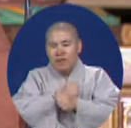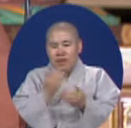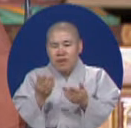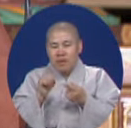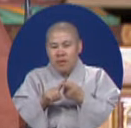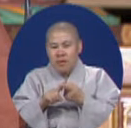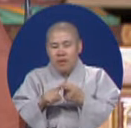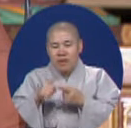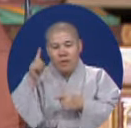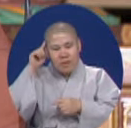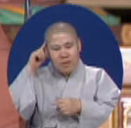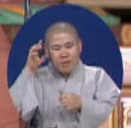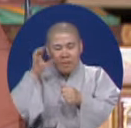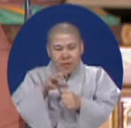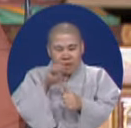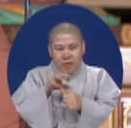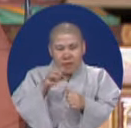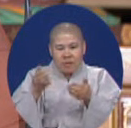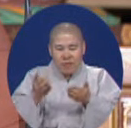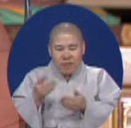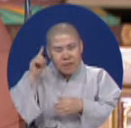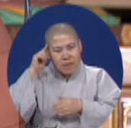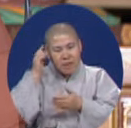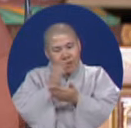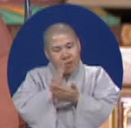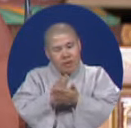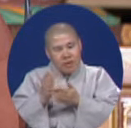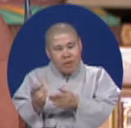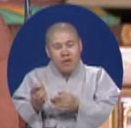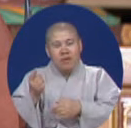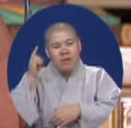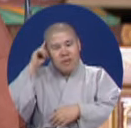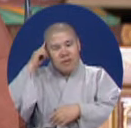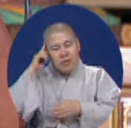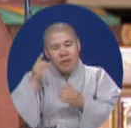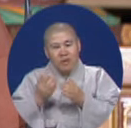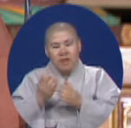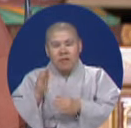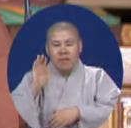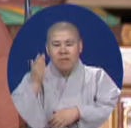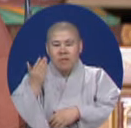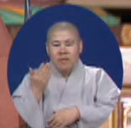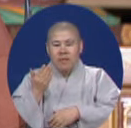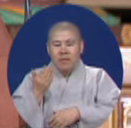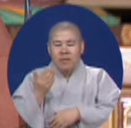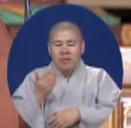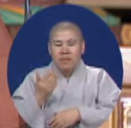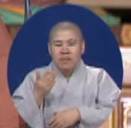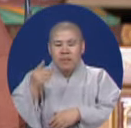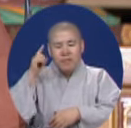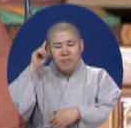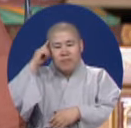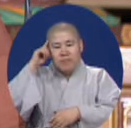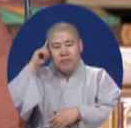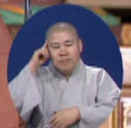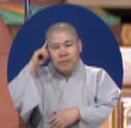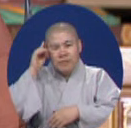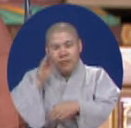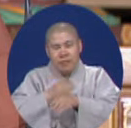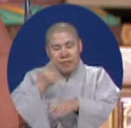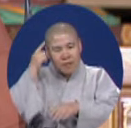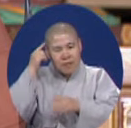어른한테 혼났던 생각 막 일어나요. 이런 망념이 약기거든, 망상이